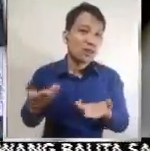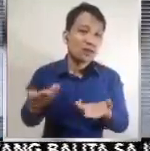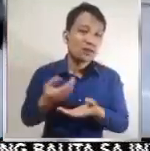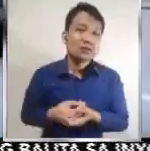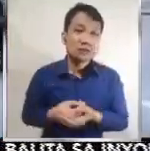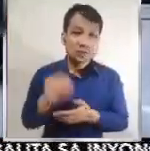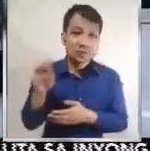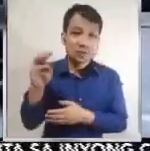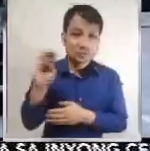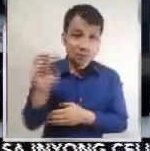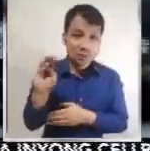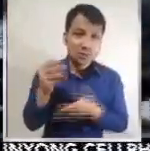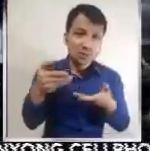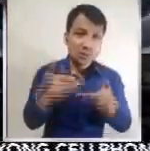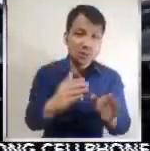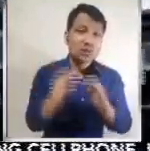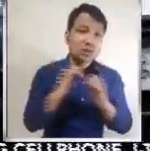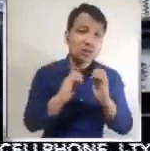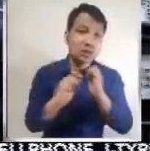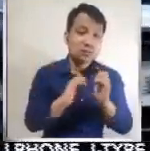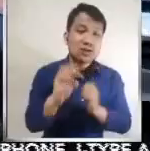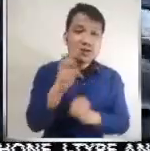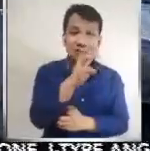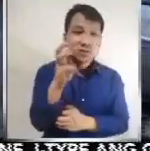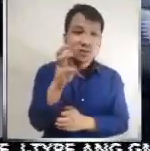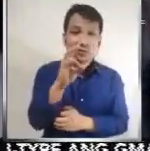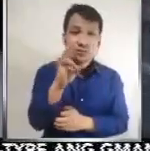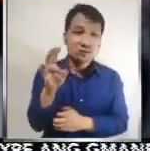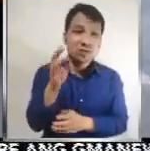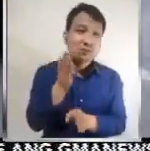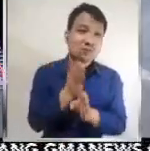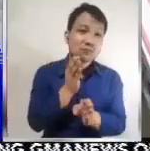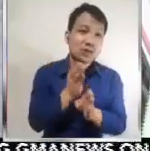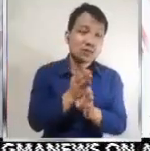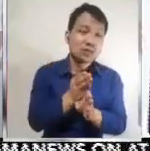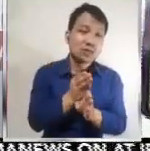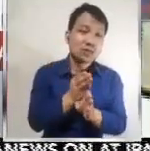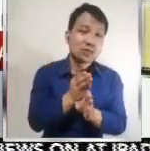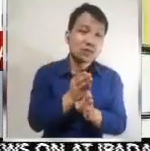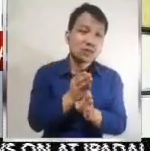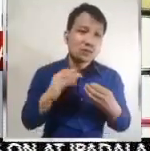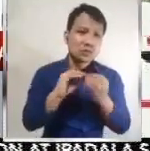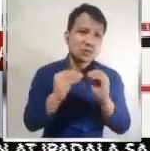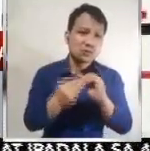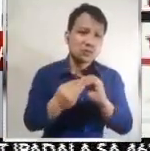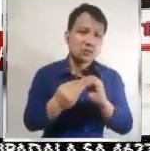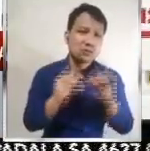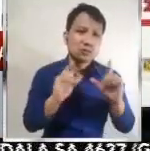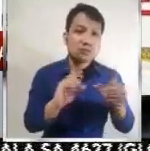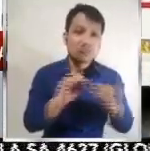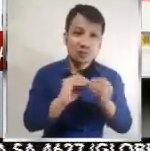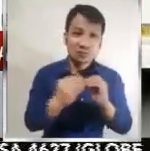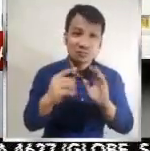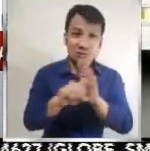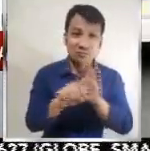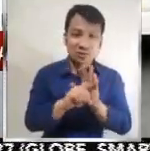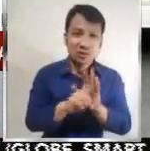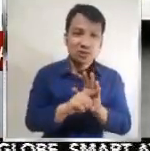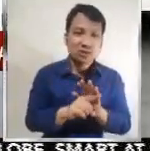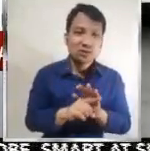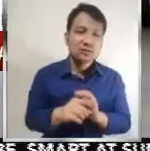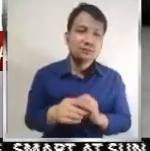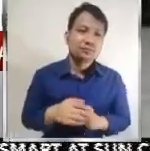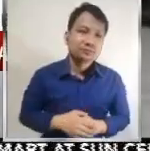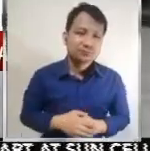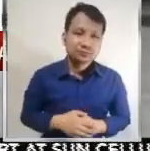rin sa EDSA ang nasa 600 to 700 na bus. Meron pa rin number coding. Dati nga, ma'am, Fairview to Alabang, 4 hours ng biyahe. Ngayon,